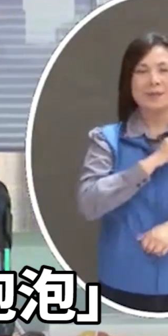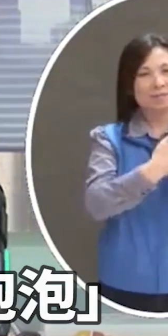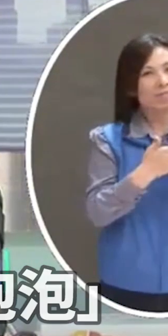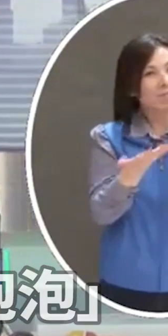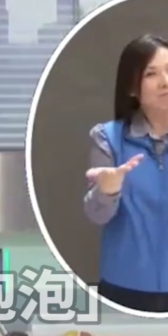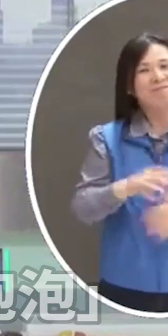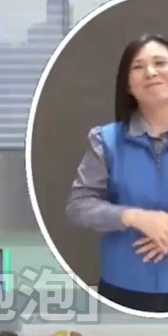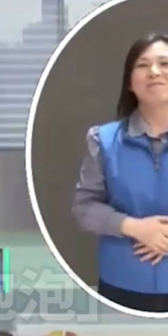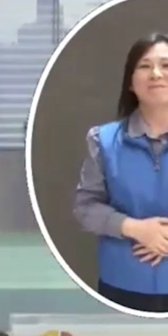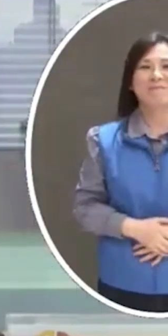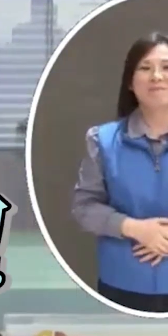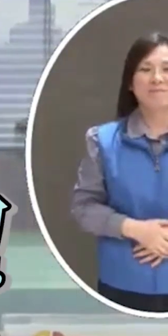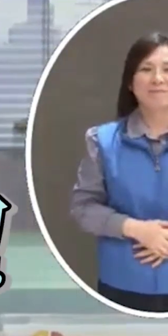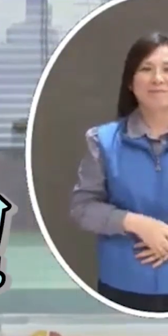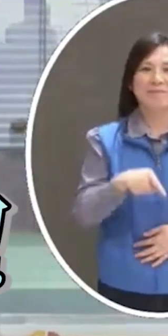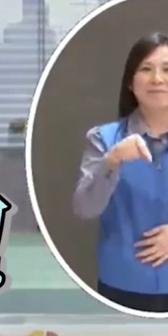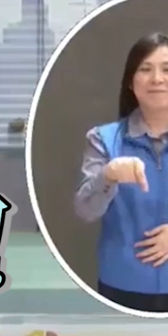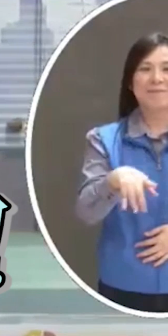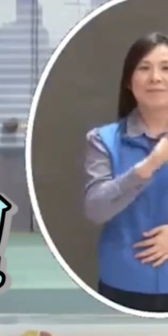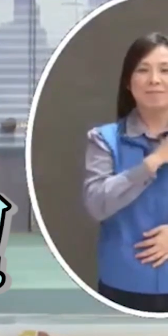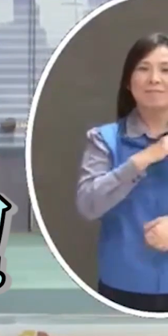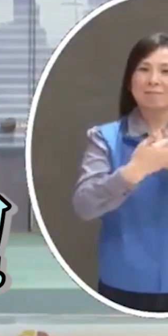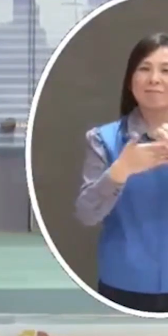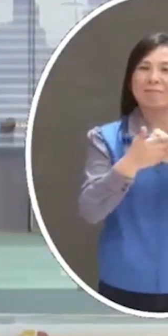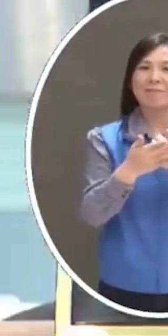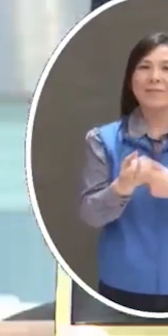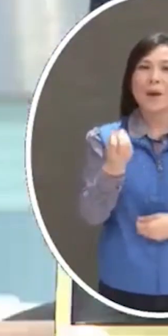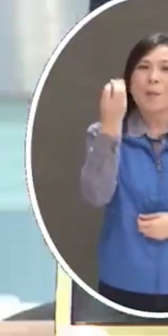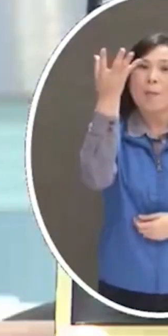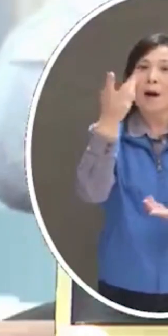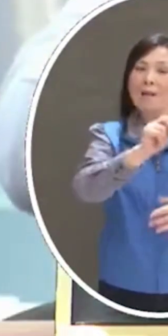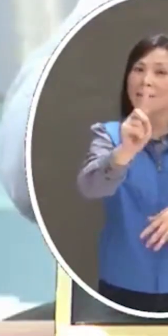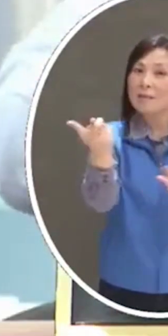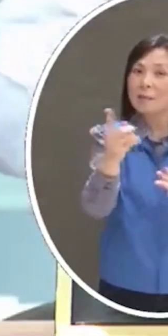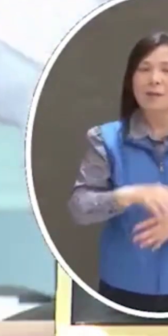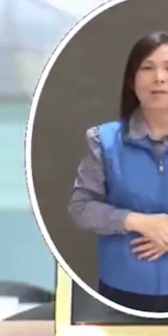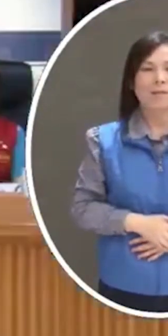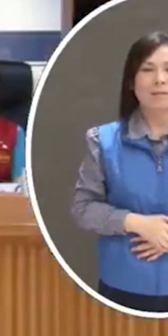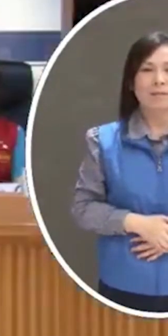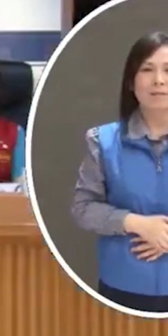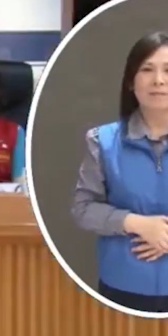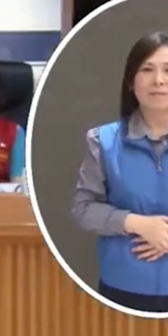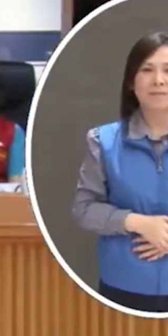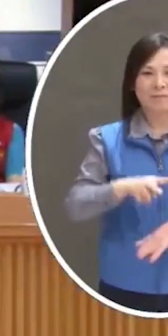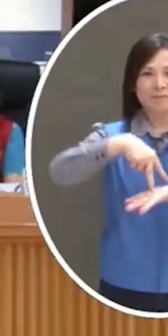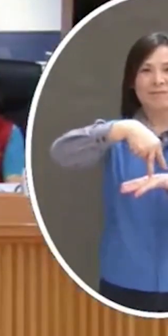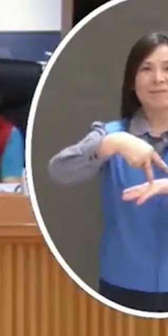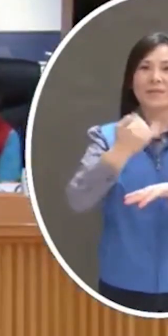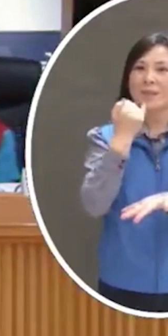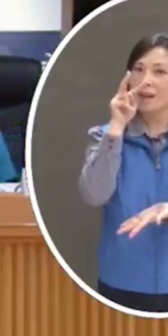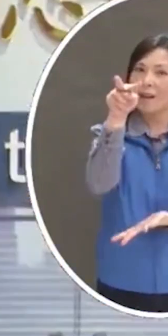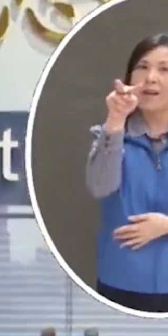护，这个叫做自我防护泡泡。什么叫泡泡呢？我们站起来，各位可以看